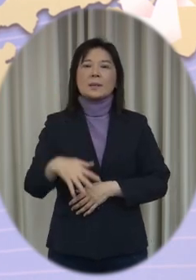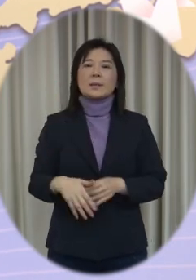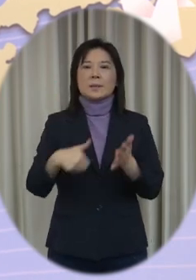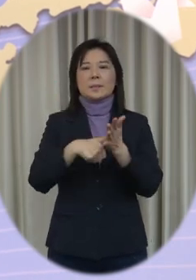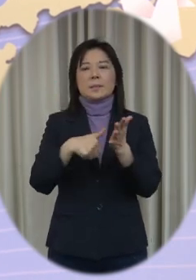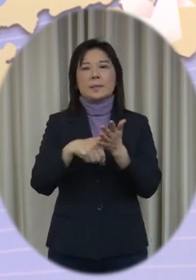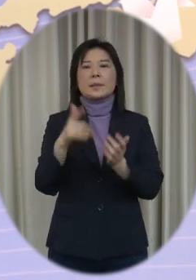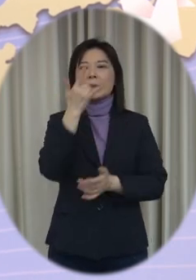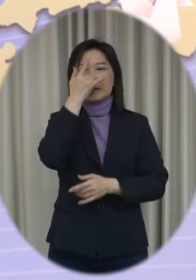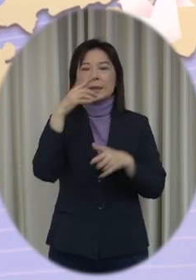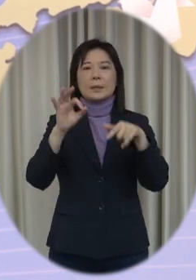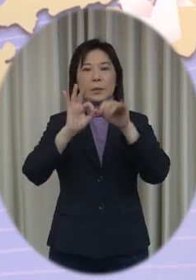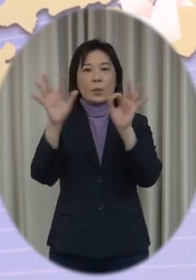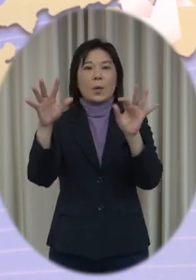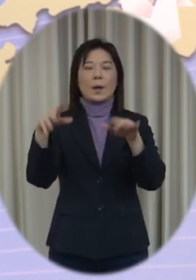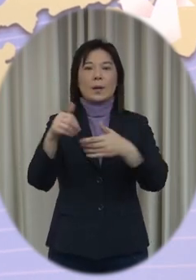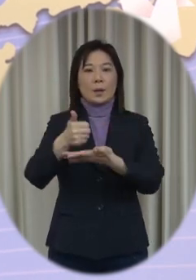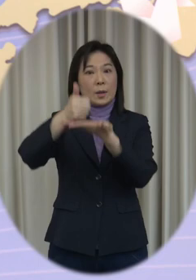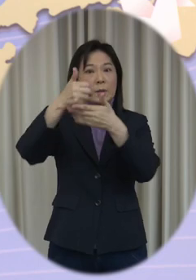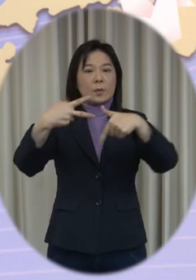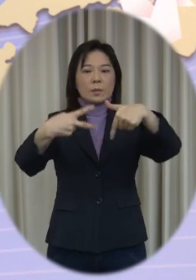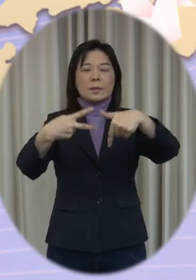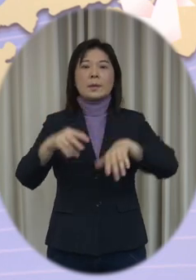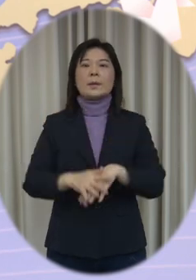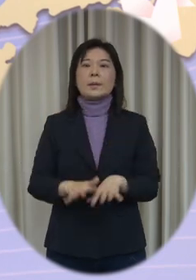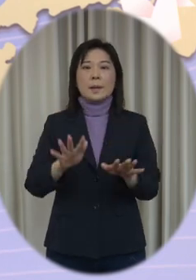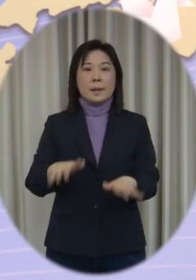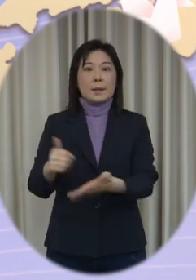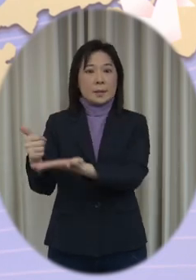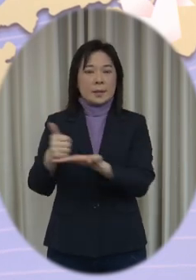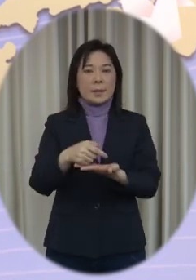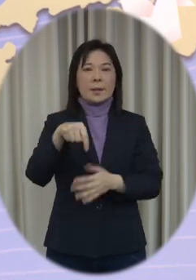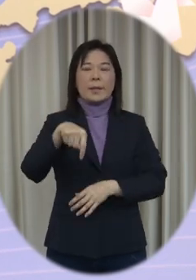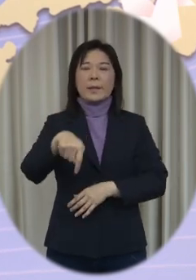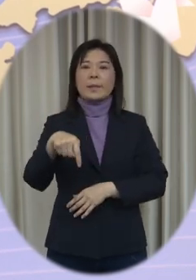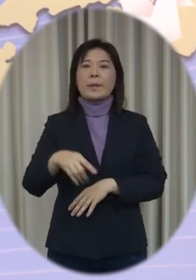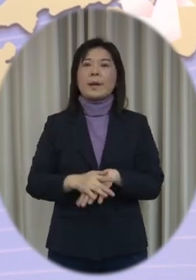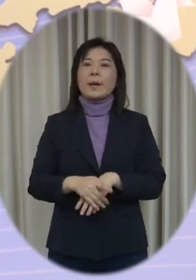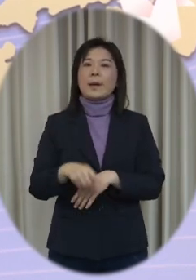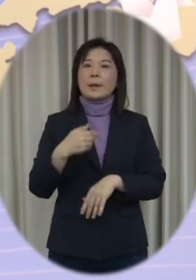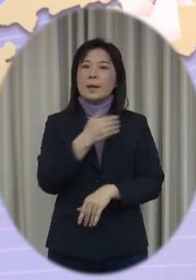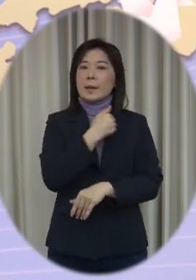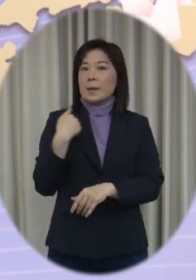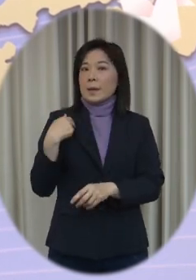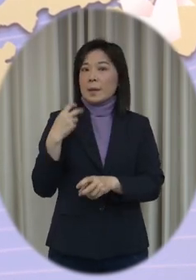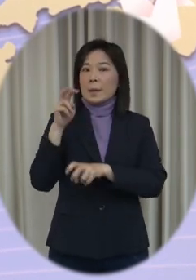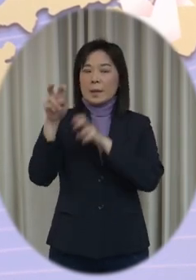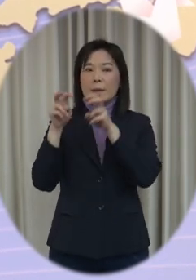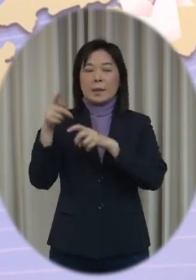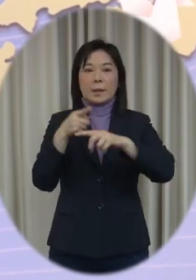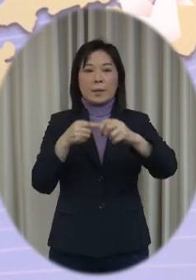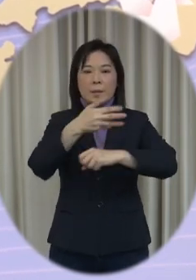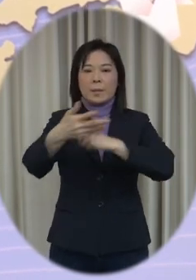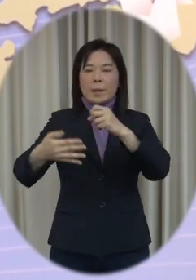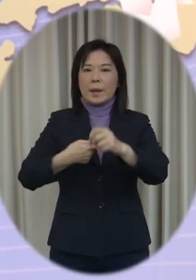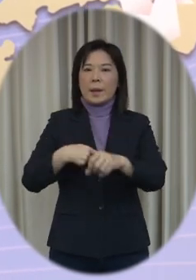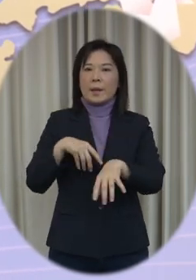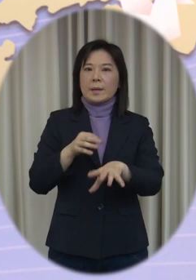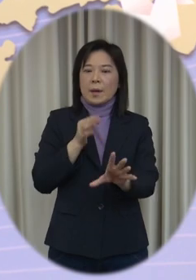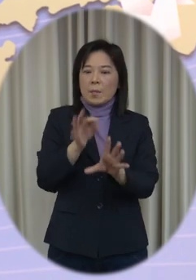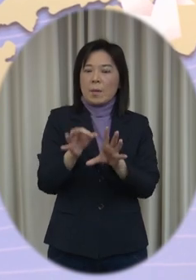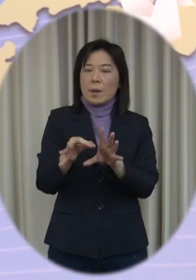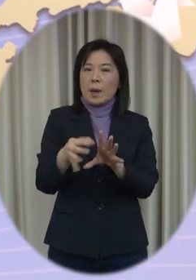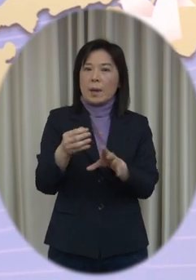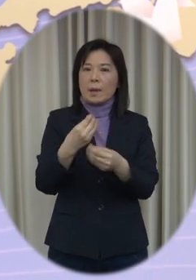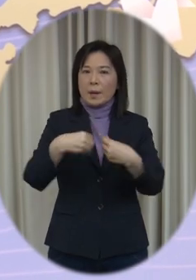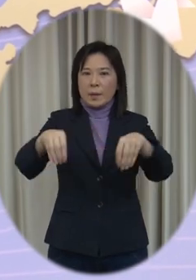人。今天能获邀参加能登半岛地震善款捐赠典礼，仅表由衷感